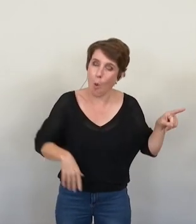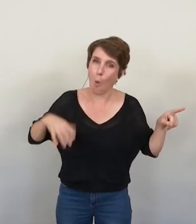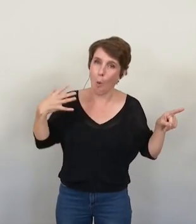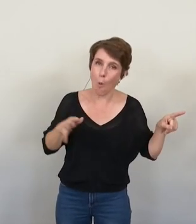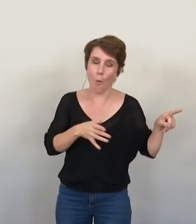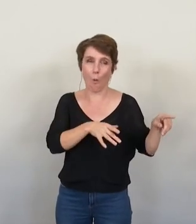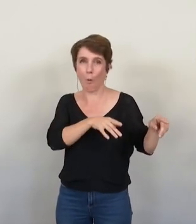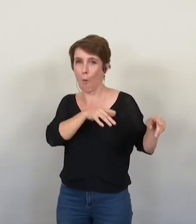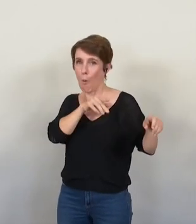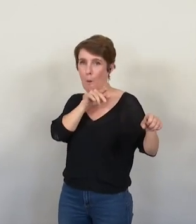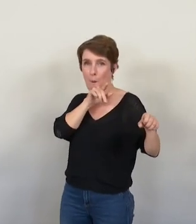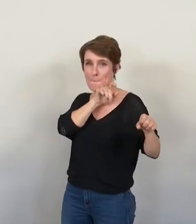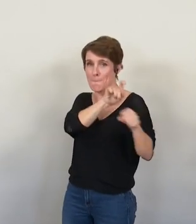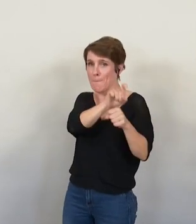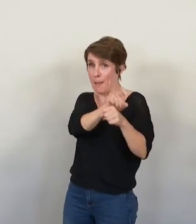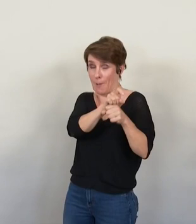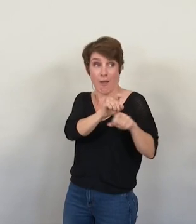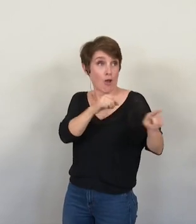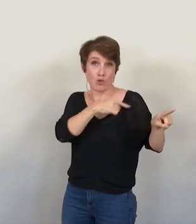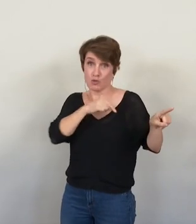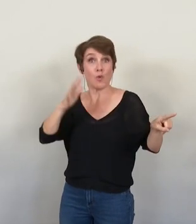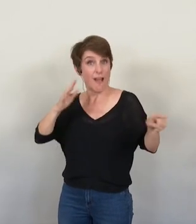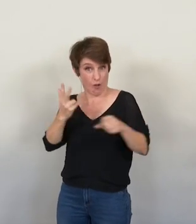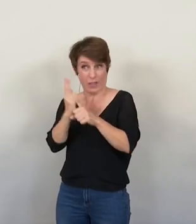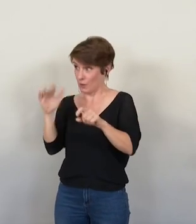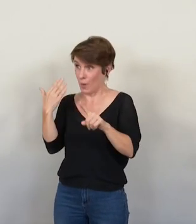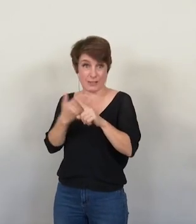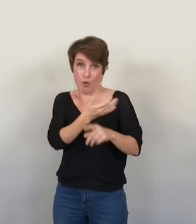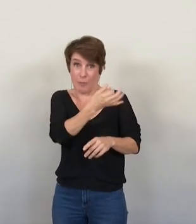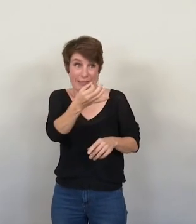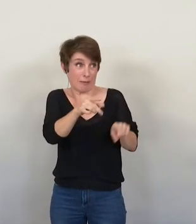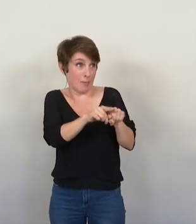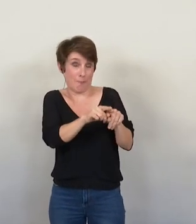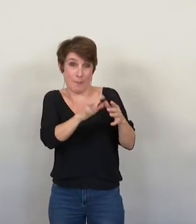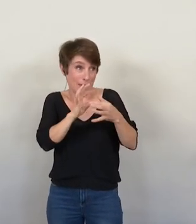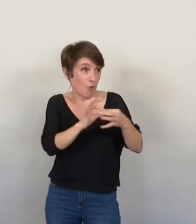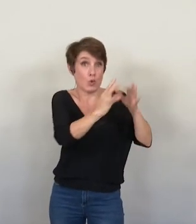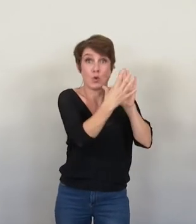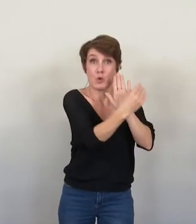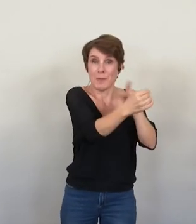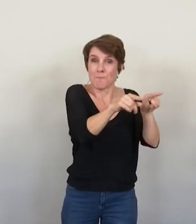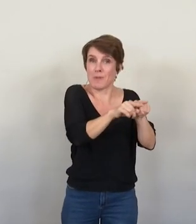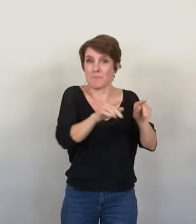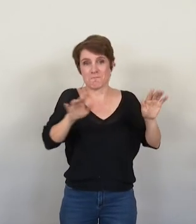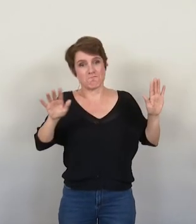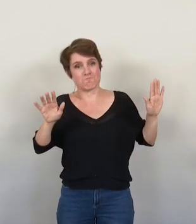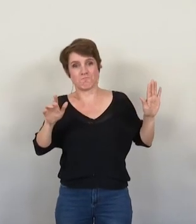disions depuis depuis 3 ans et donc il est inutile de de le répéter puisque maintenant cela concerne